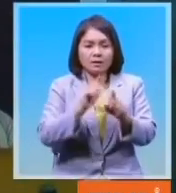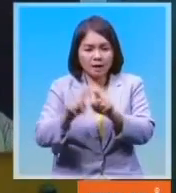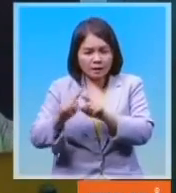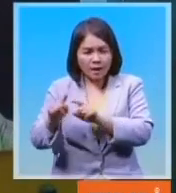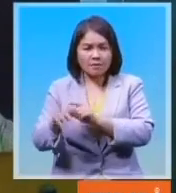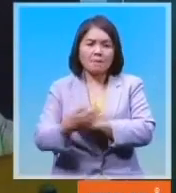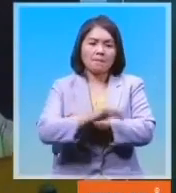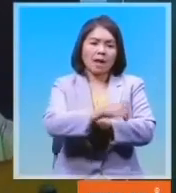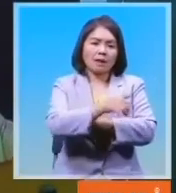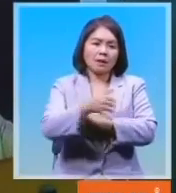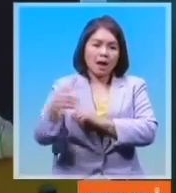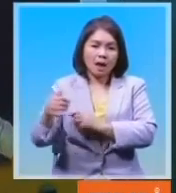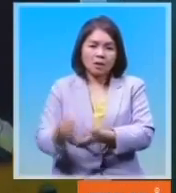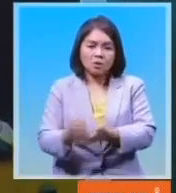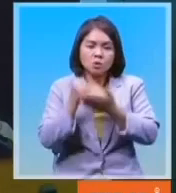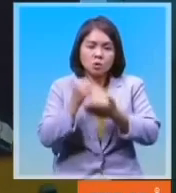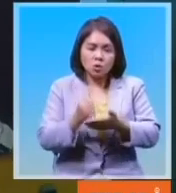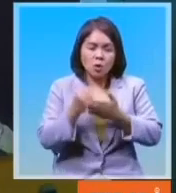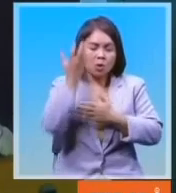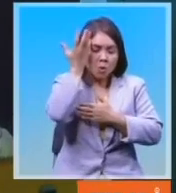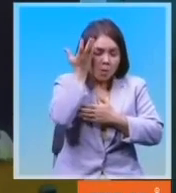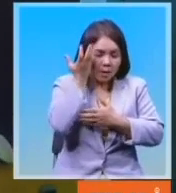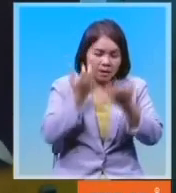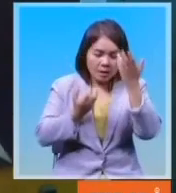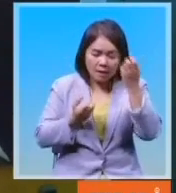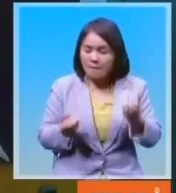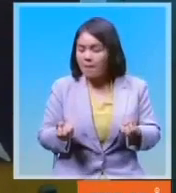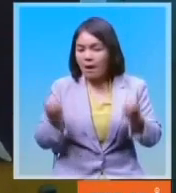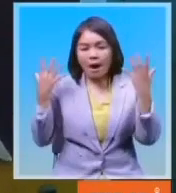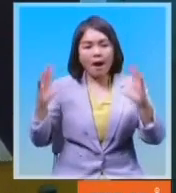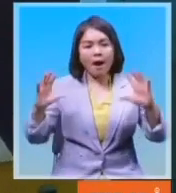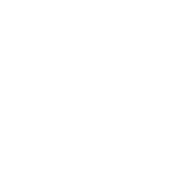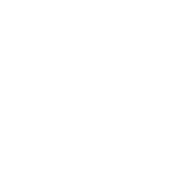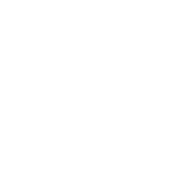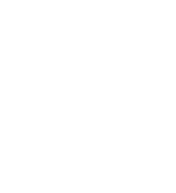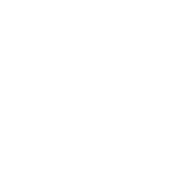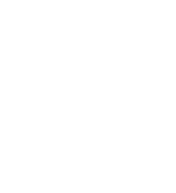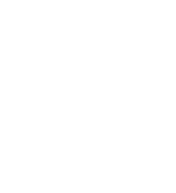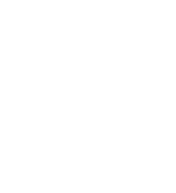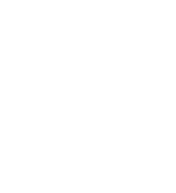างครั้งเนี่ยเขาช่วยเยียวยาจิตใจ เป็นเพื่อนที่อยู่ด้วยตลอดเลยใช่ไหมครับ